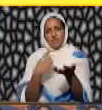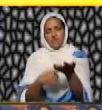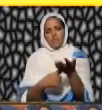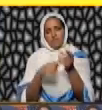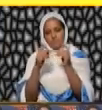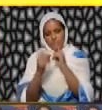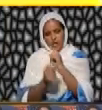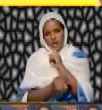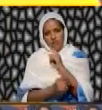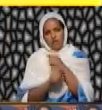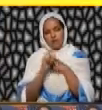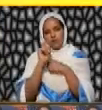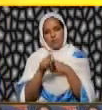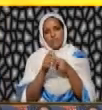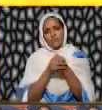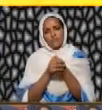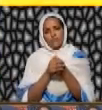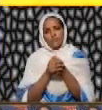ስንቀጣ